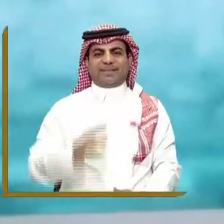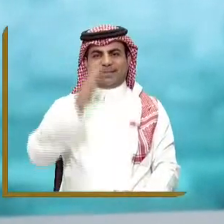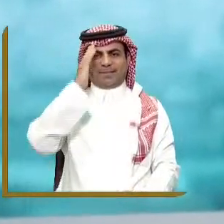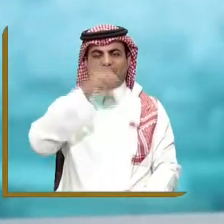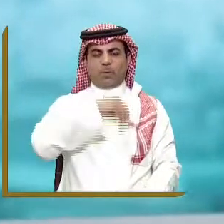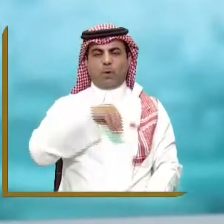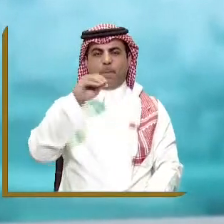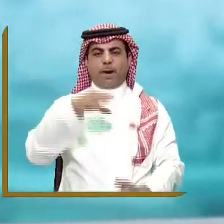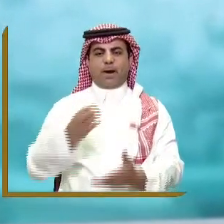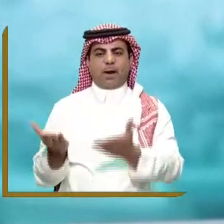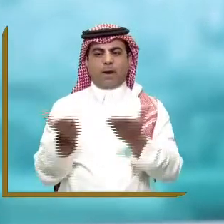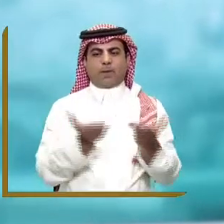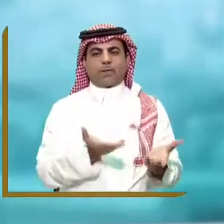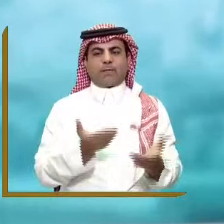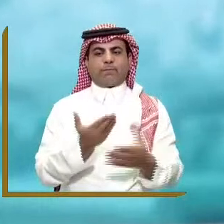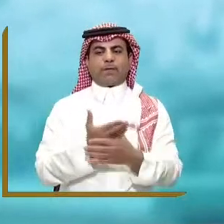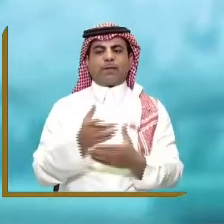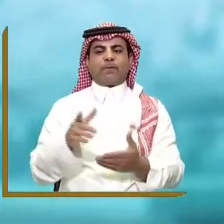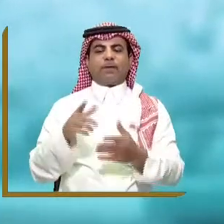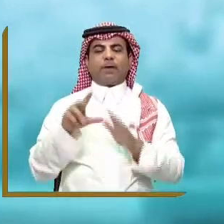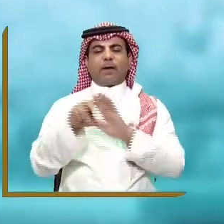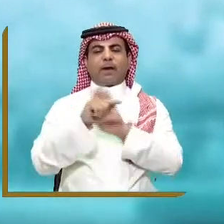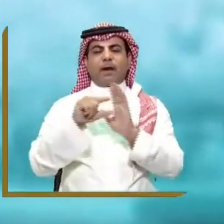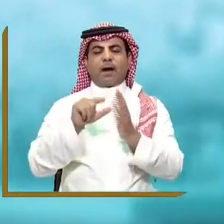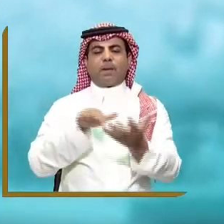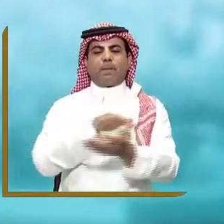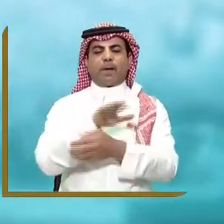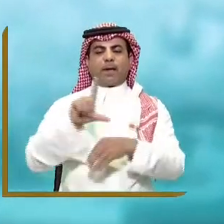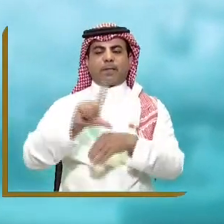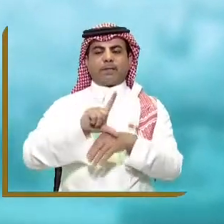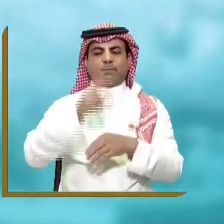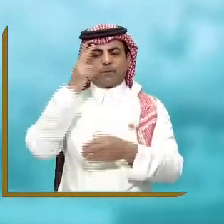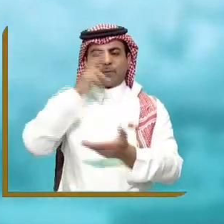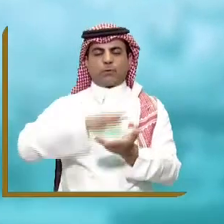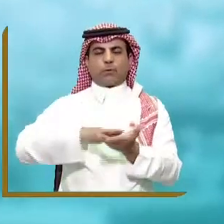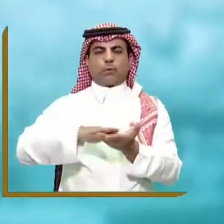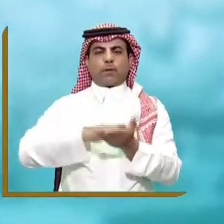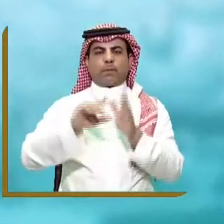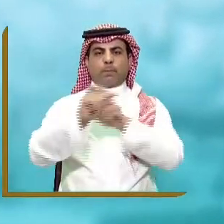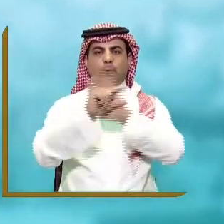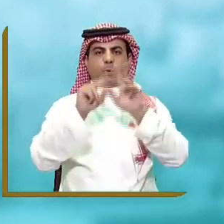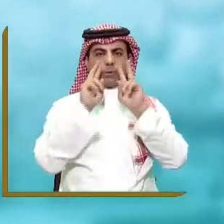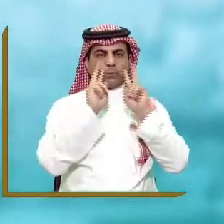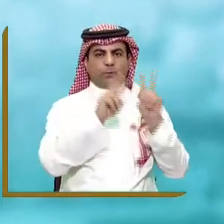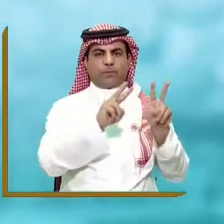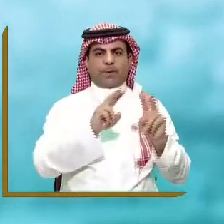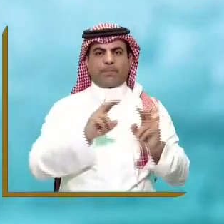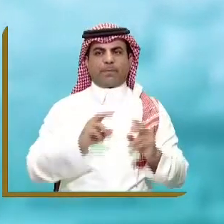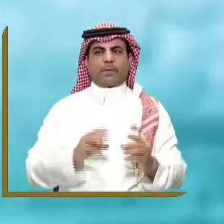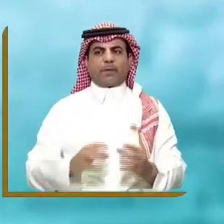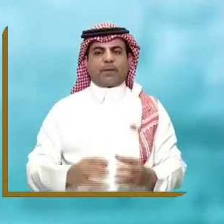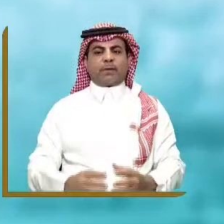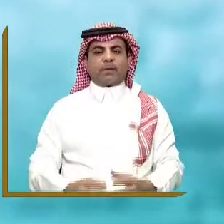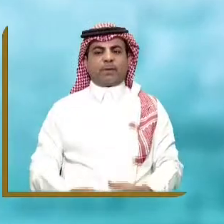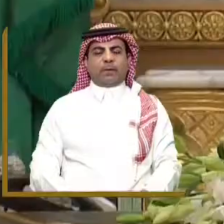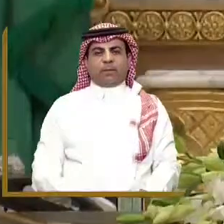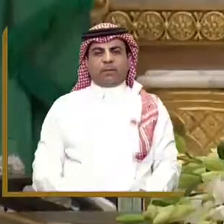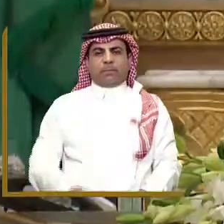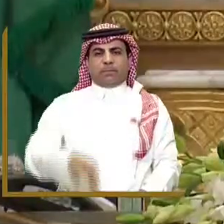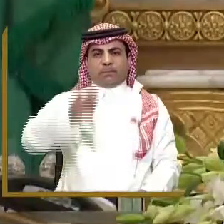السلام عليكم ورحمة الله تعالى وبركاته. أهلا بكم مشاهدينا إلى نشرة الأخبار الرئيسة من قناتكم السعودية. هذه العناوين: